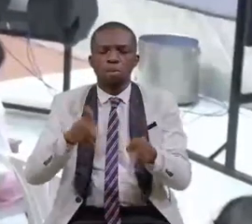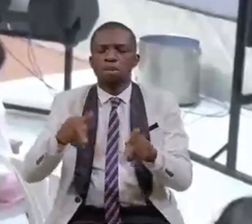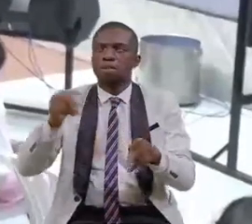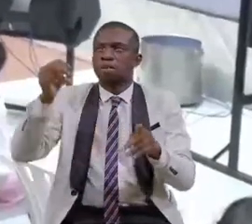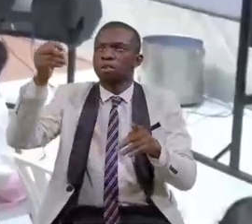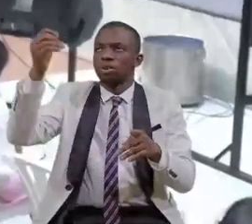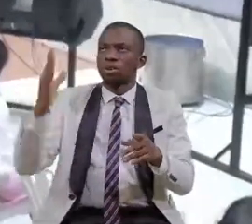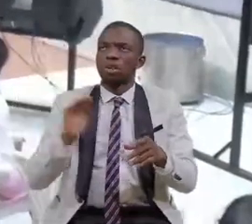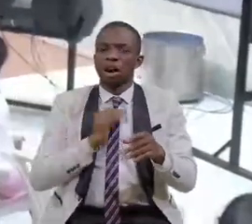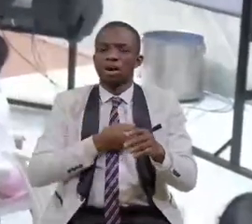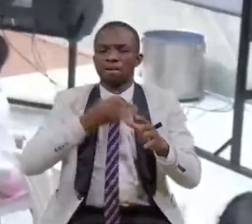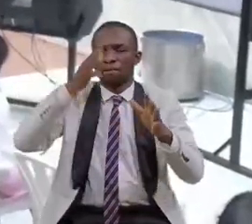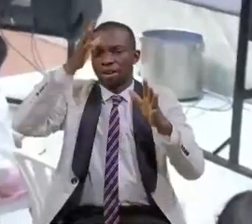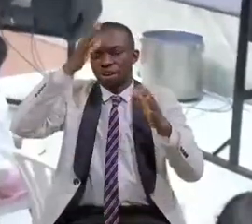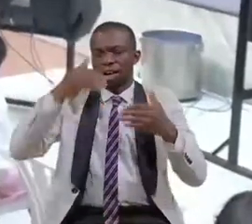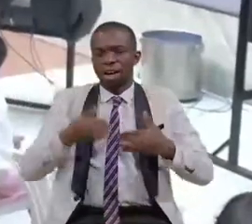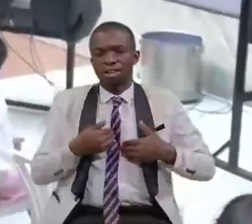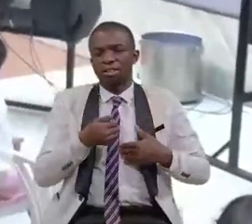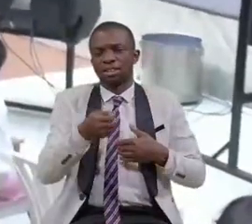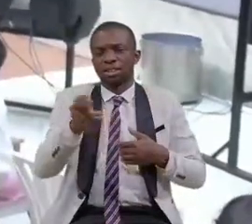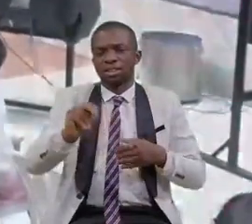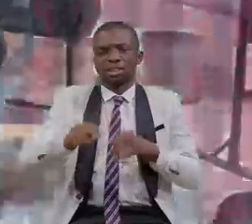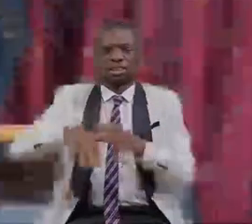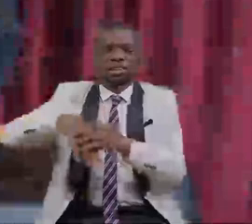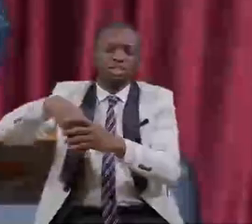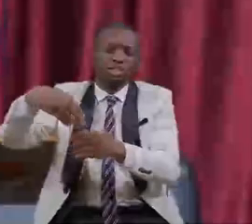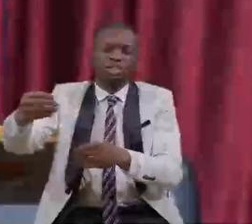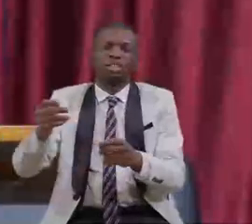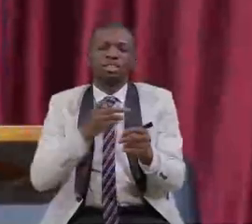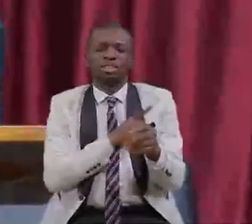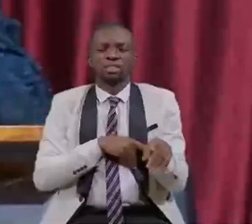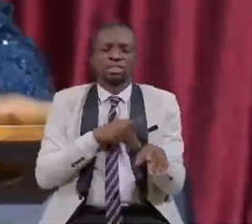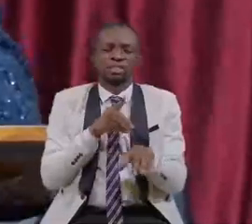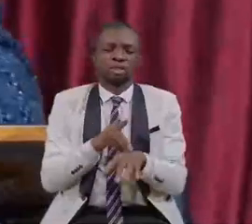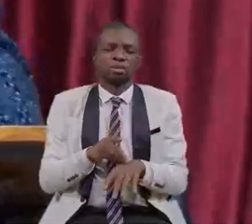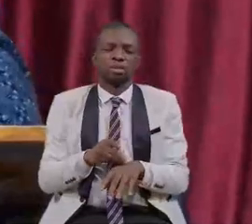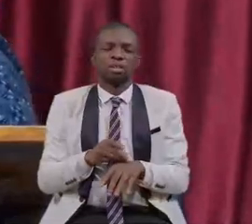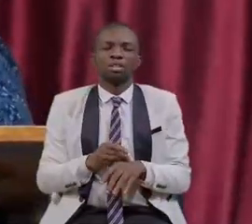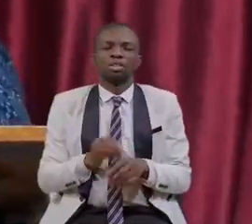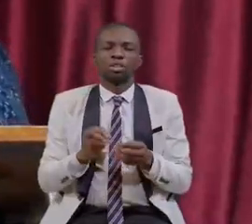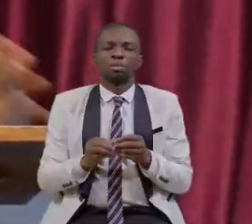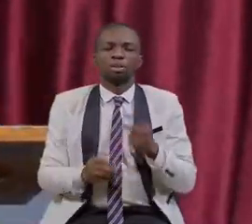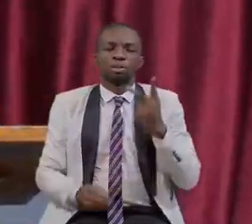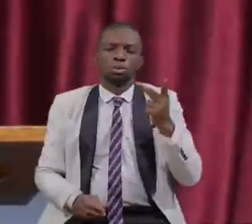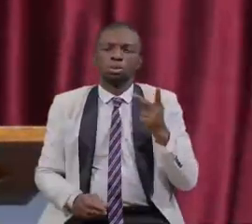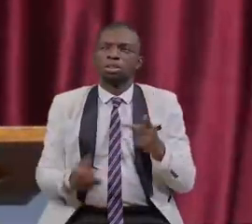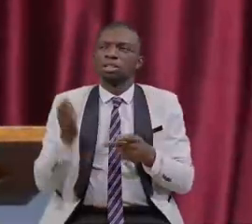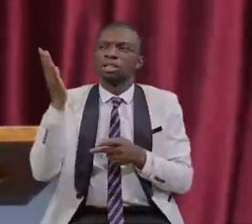a un royaume externe. Deux, il y a un royaume interne.